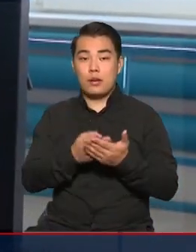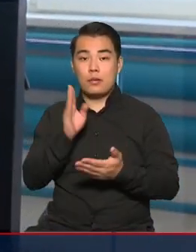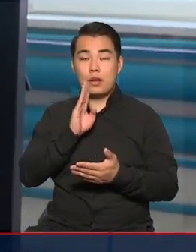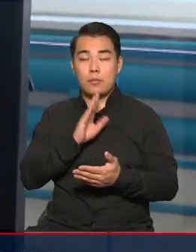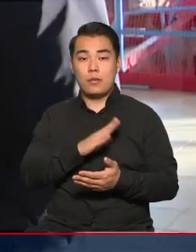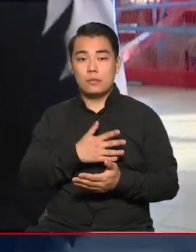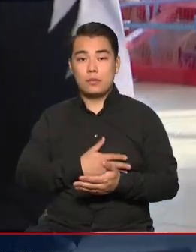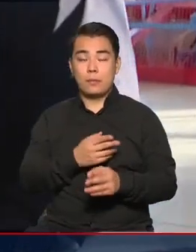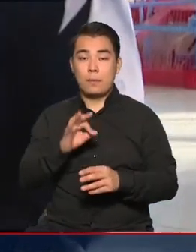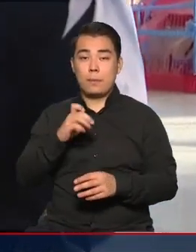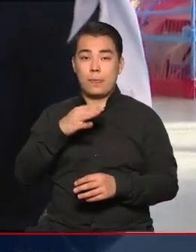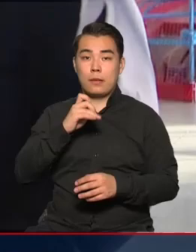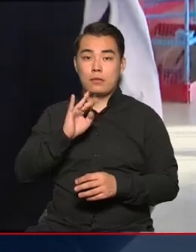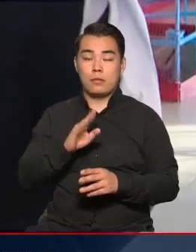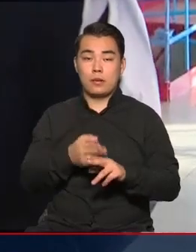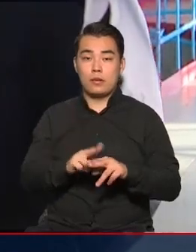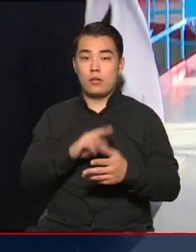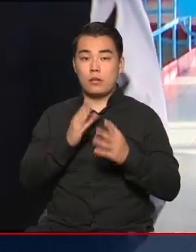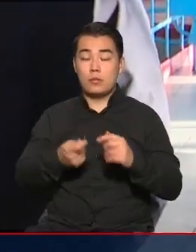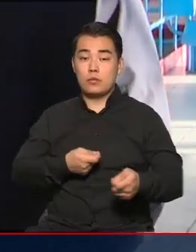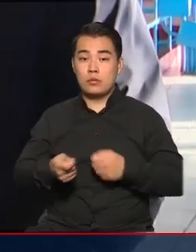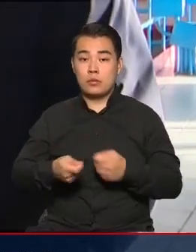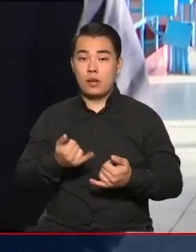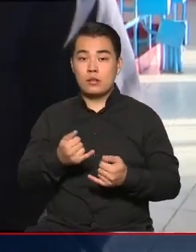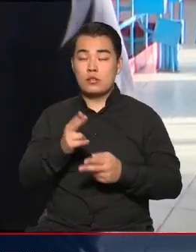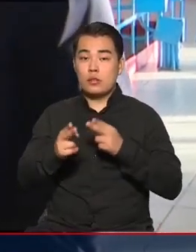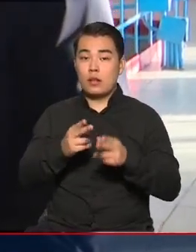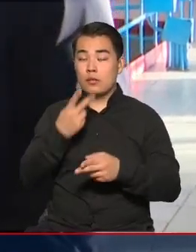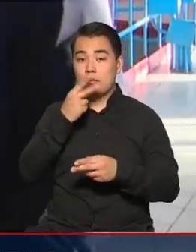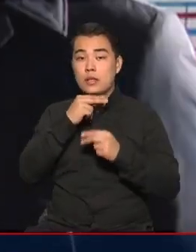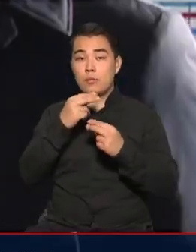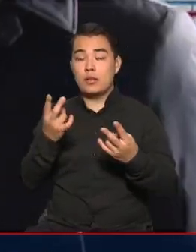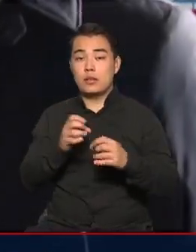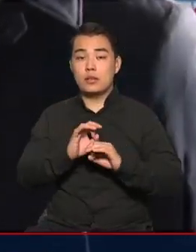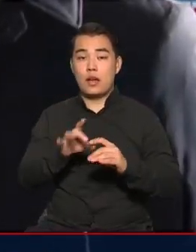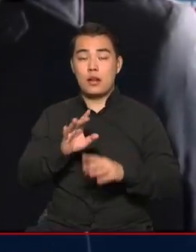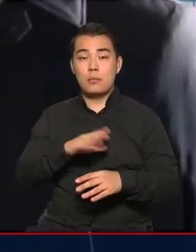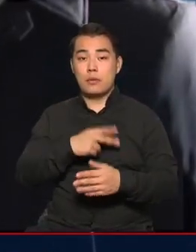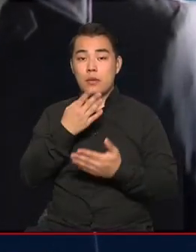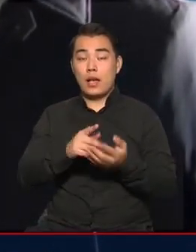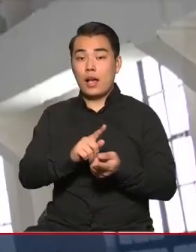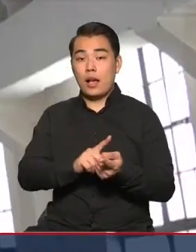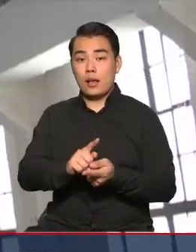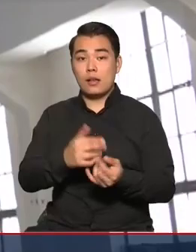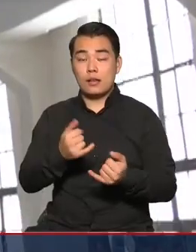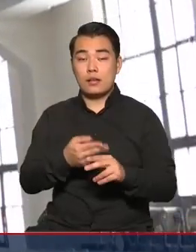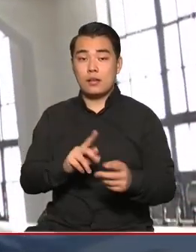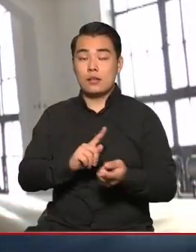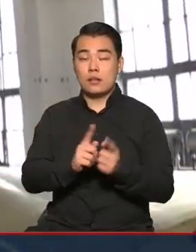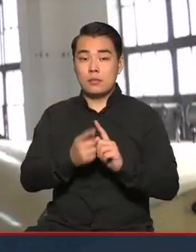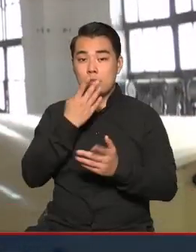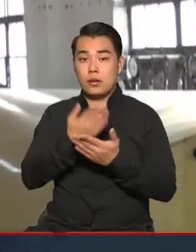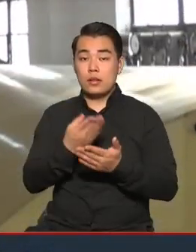қалады. Олжас Бектенов өңір басшылығына халықтың арыз шағымын назарда ұстауды тапсырды. Бастысы реконструкцияға қажет қаражатты алу